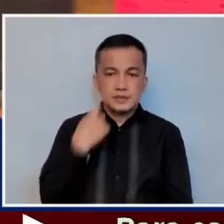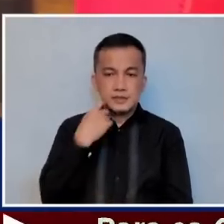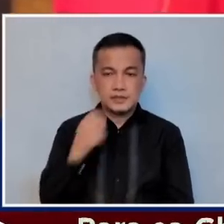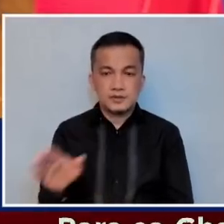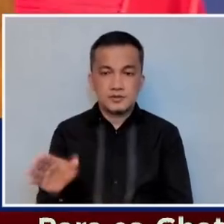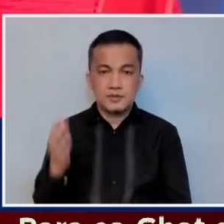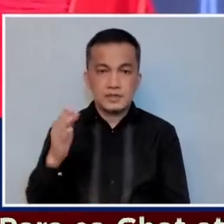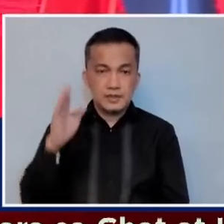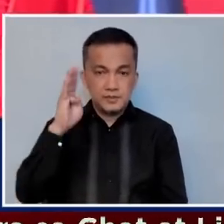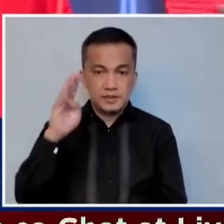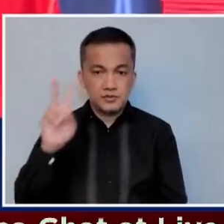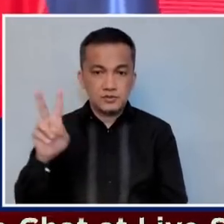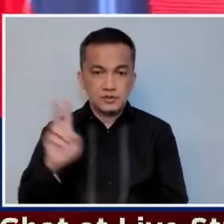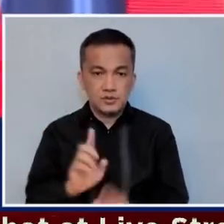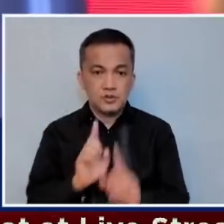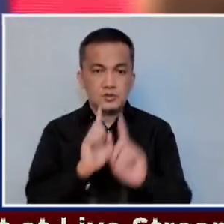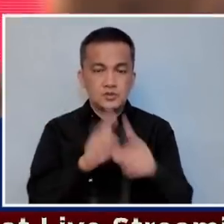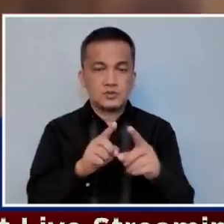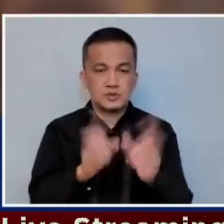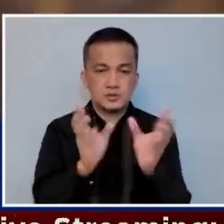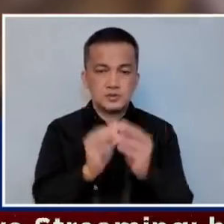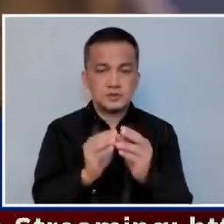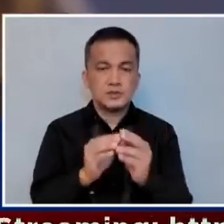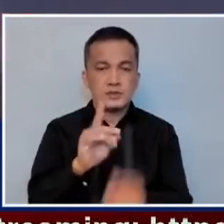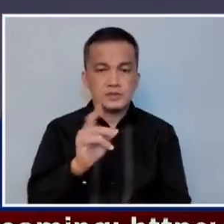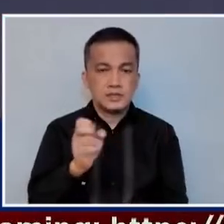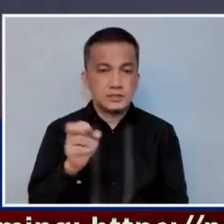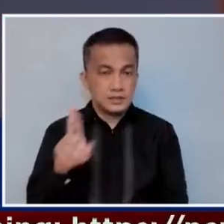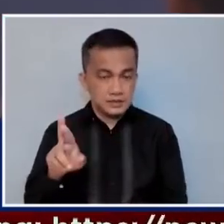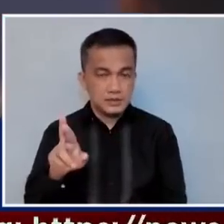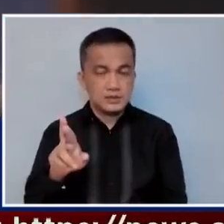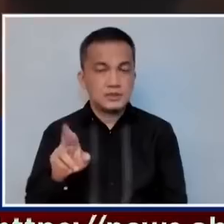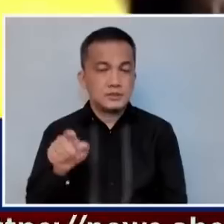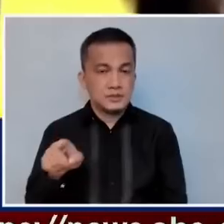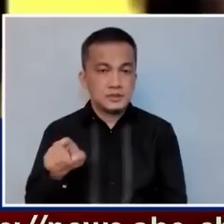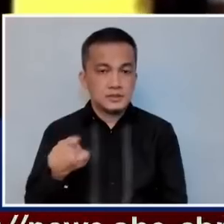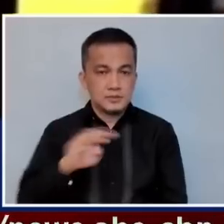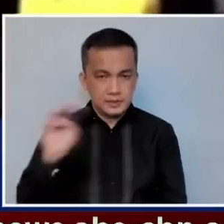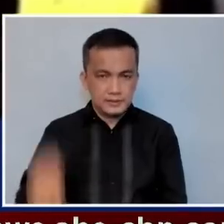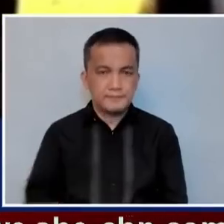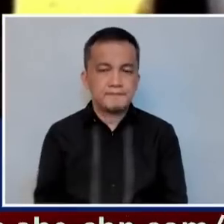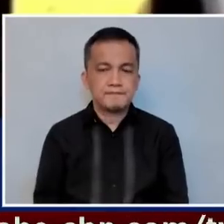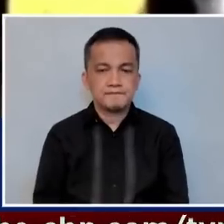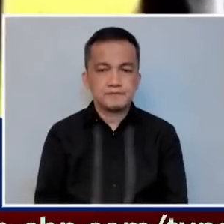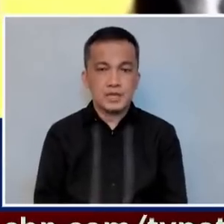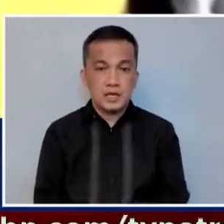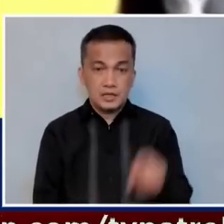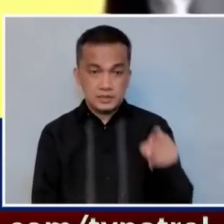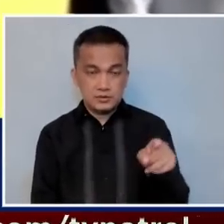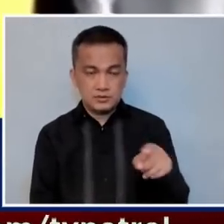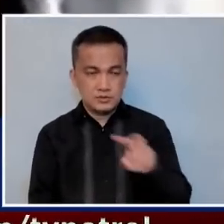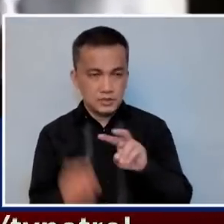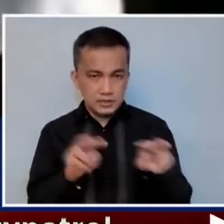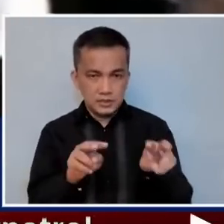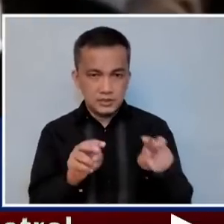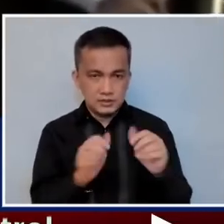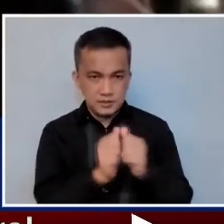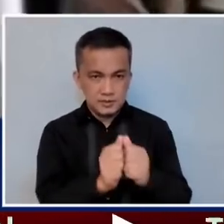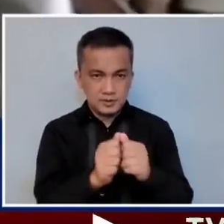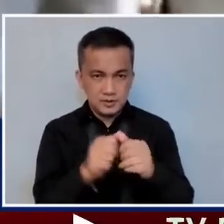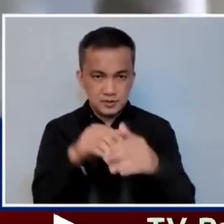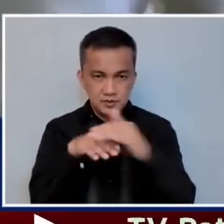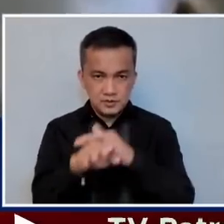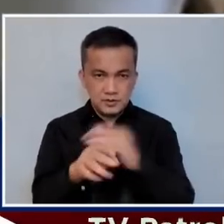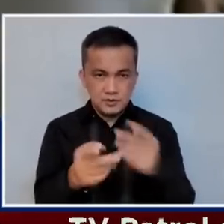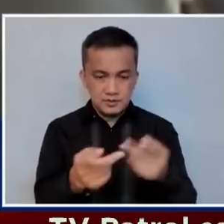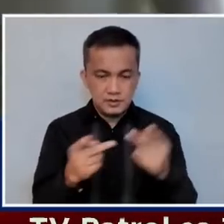Marcos sa isang forum ng Department of Environment and Natural Resources sa Maynila. Dito ay nakitang kasabay niyang pumasok ng venue si